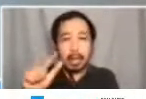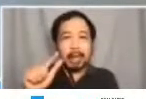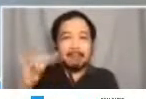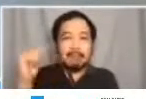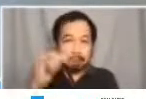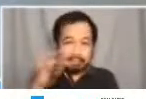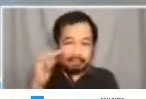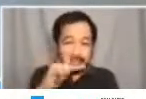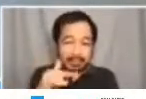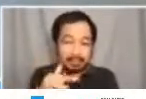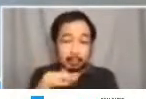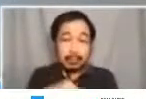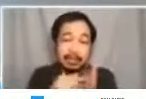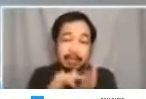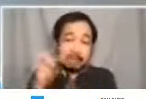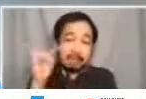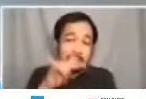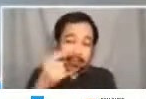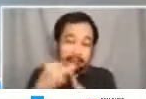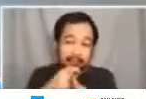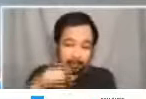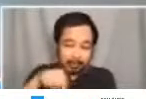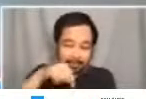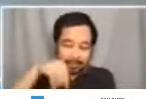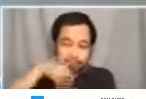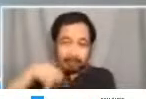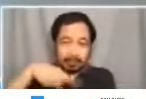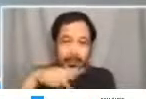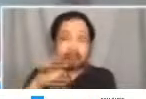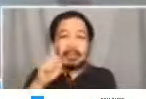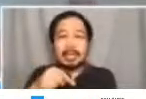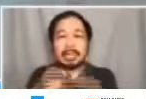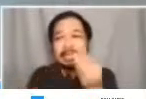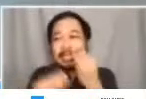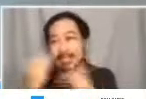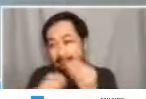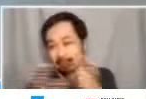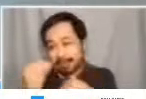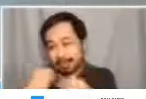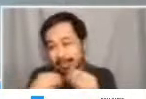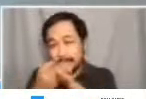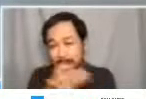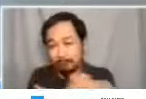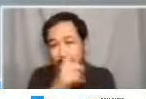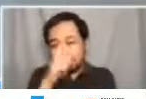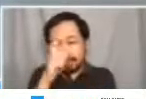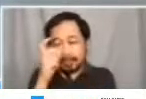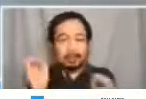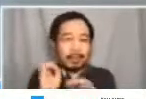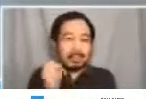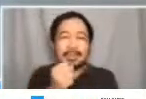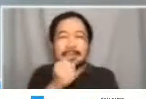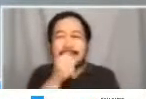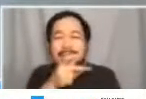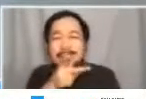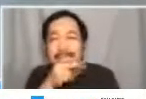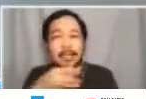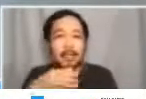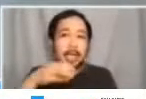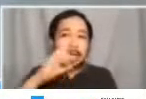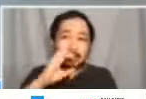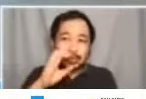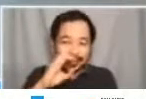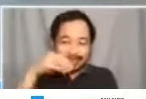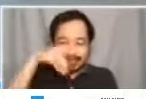sa isang buwan from the travel date at hindi pa po na-manage ang booking, maaari naman pong tumawag sa aming